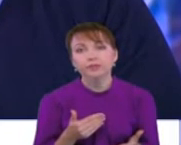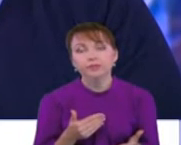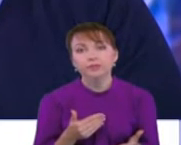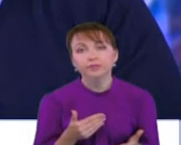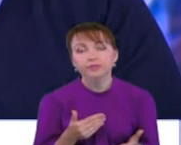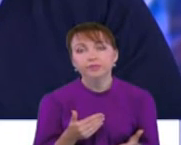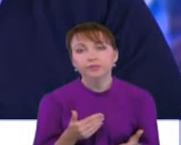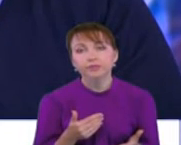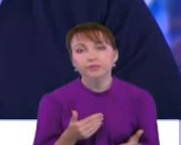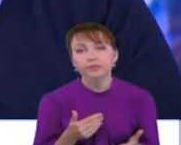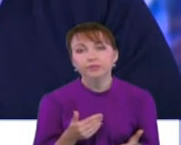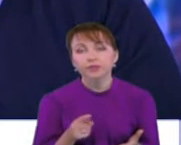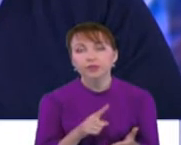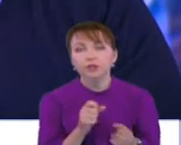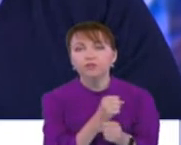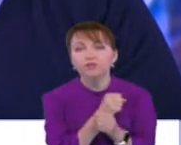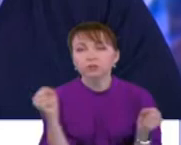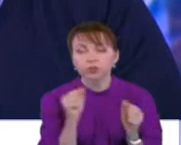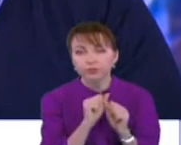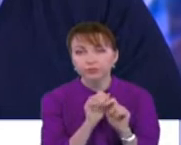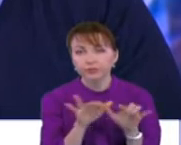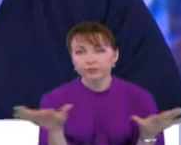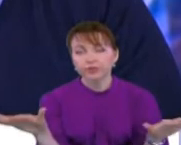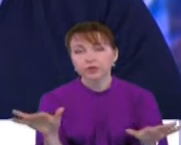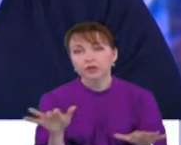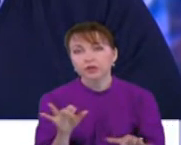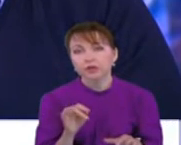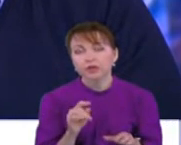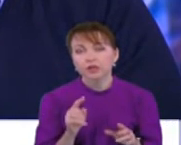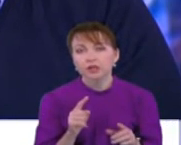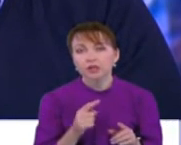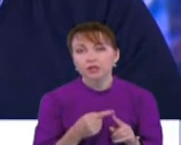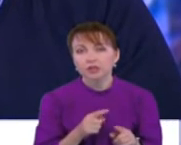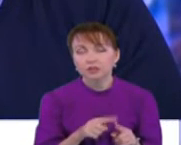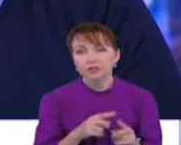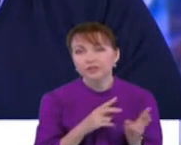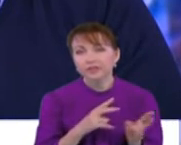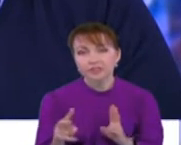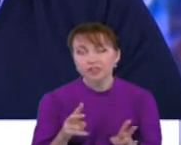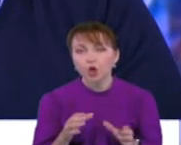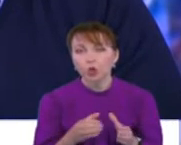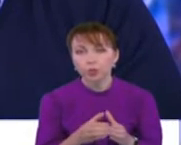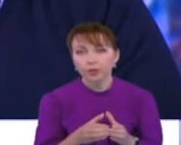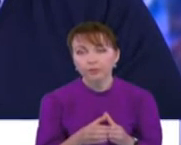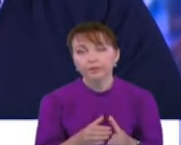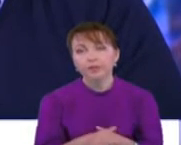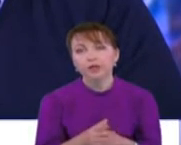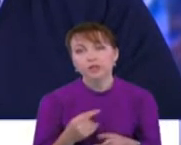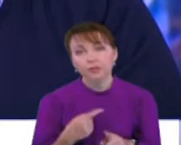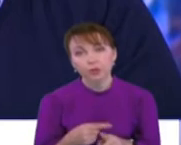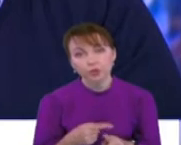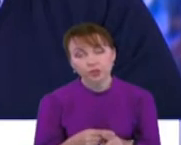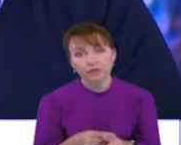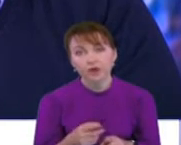речовини, яка вибухла, диверсійні групи поставили, тобто не від обстрілів, це як позитив. Але